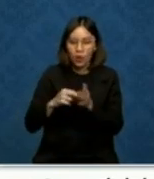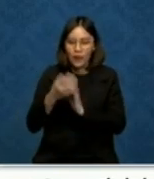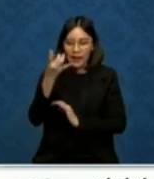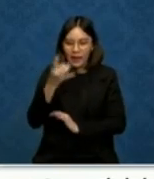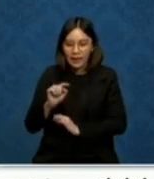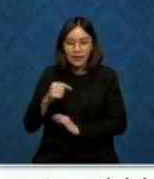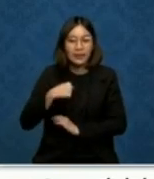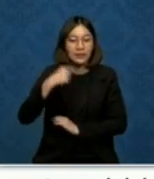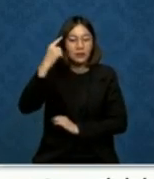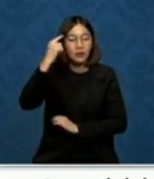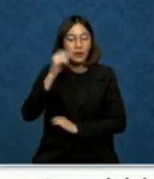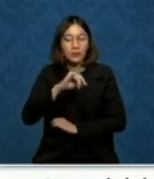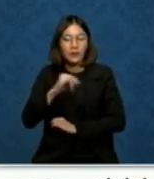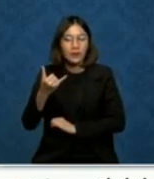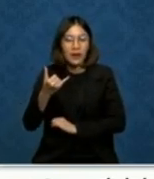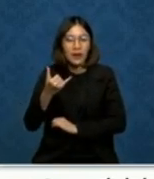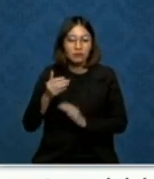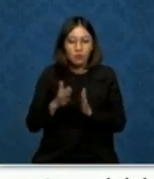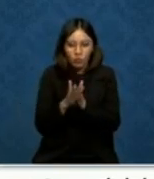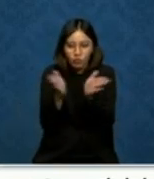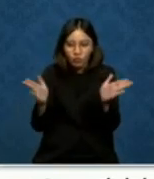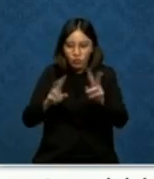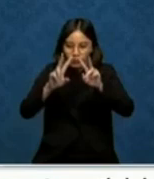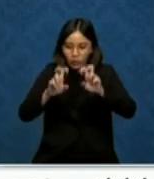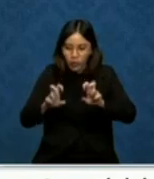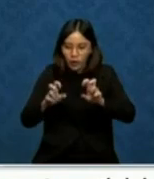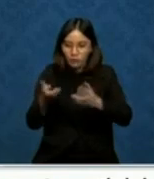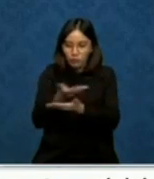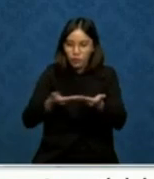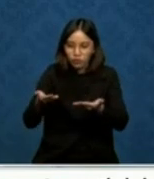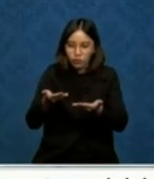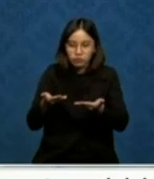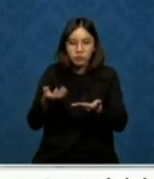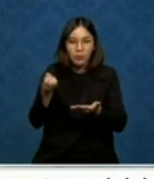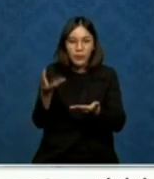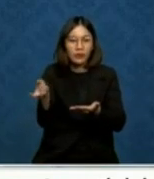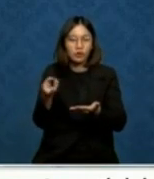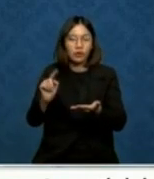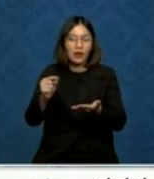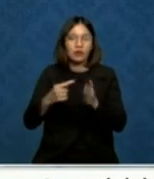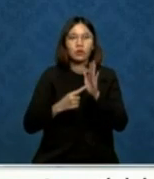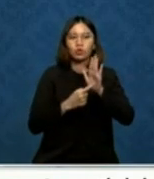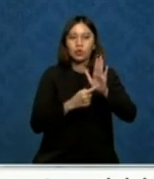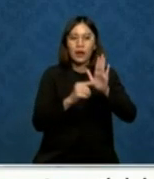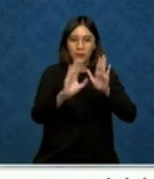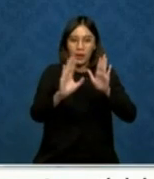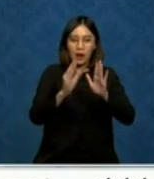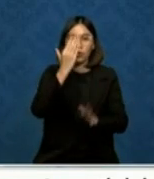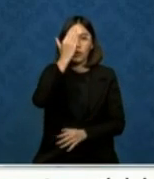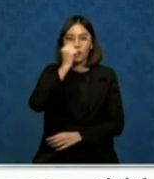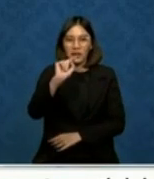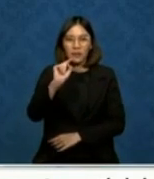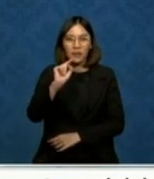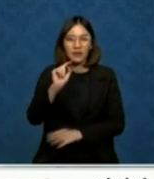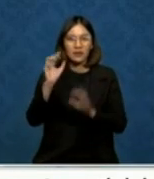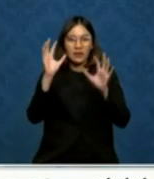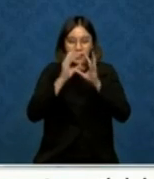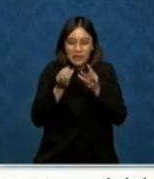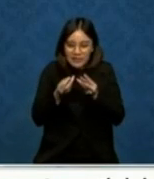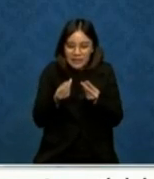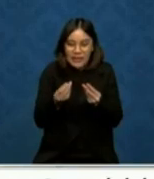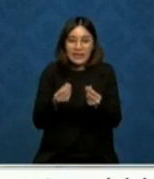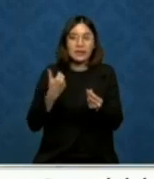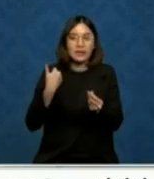ไรนะครับแล้วก็เปิดกว้างให้ตีความได้มากน้อยแค่ไหนอันนี้คงจะไม่ยกตัวอย่างนะครับเพราะว่ามันเป็นเรื่องที่ละเอียด